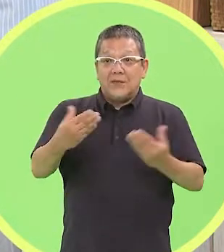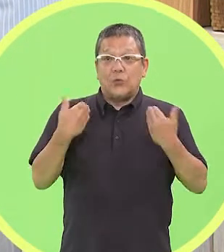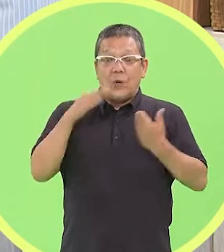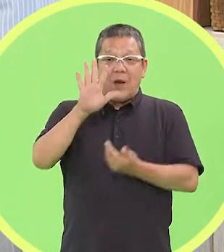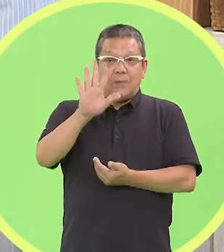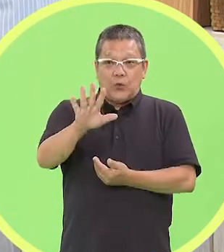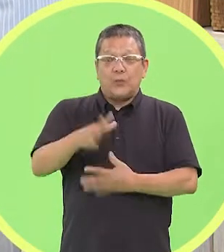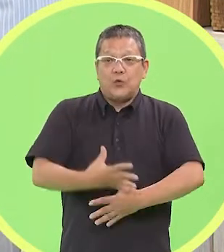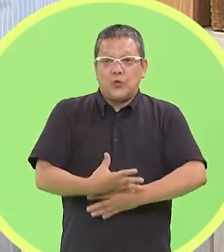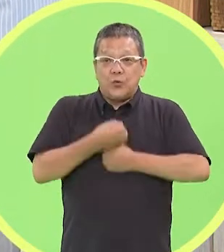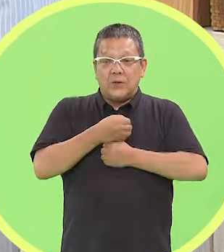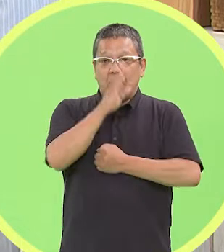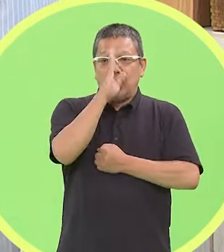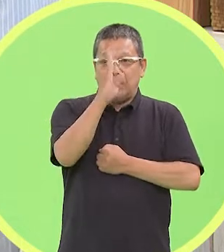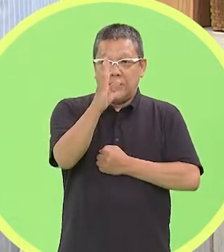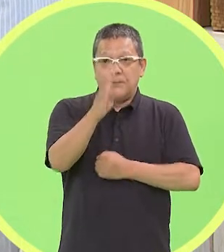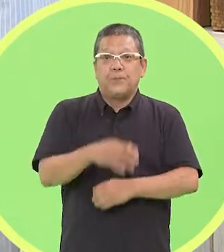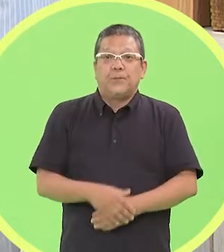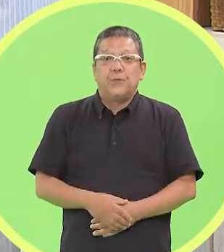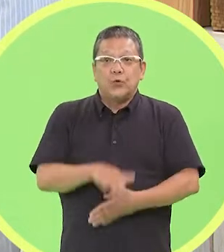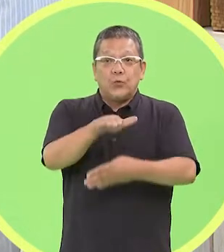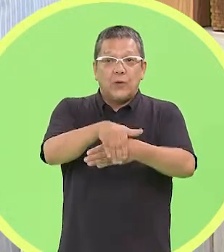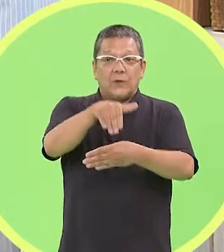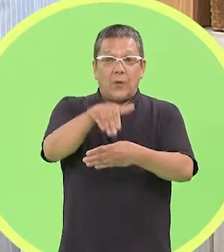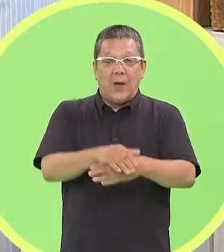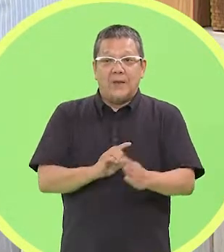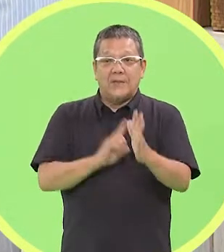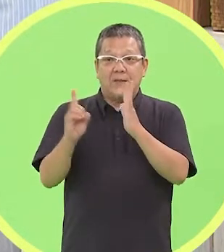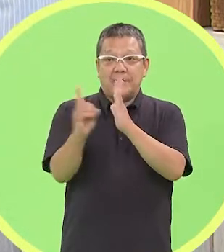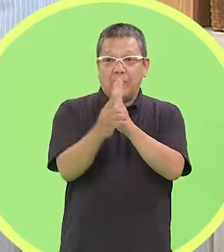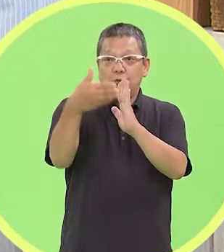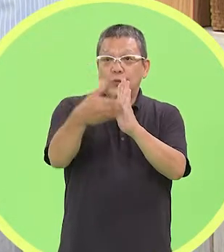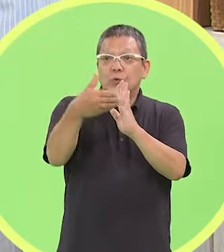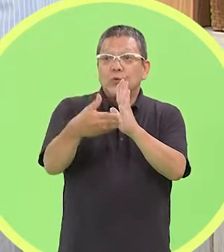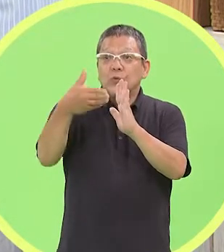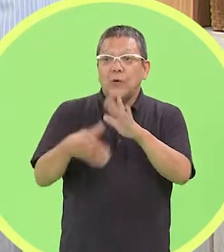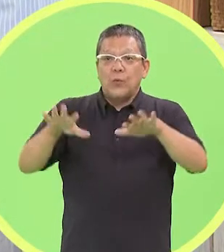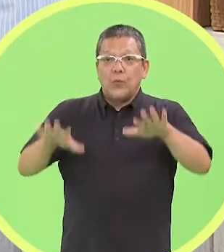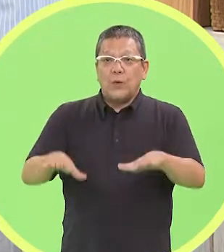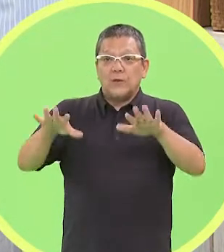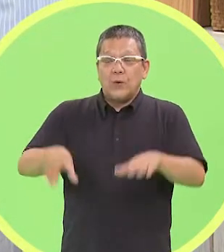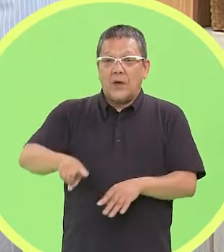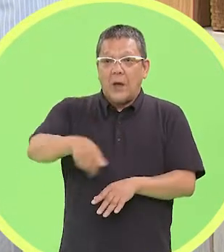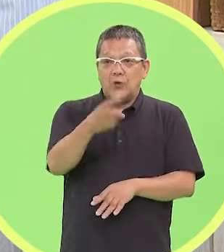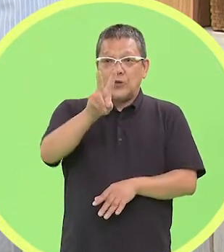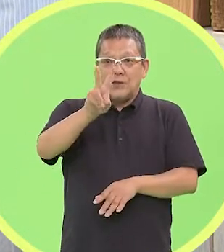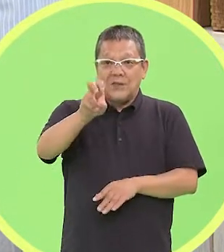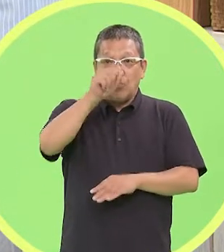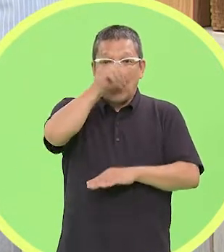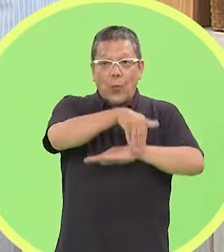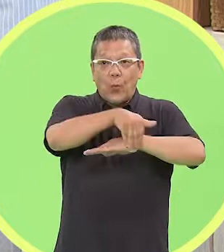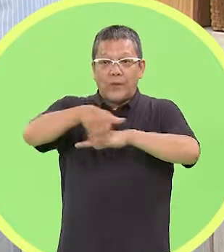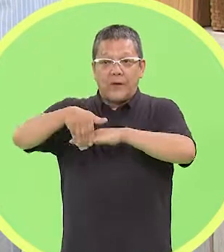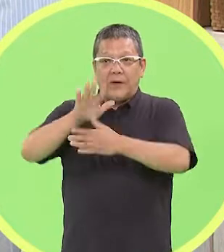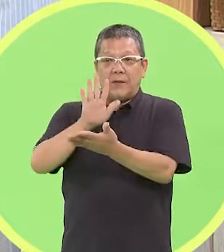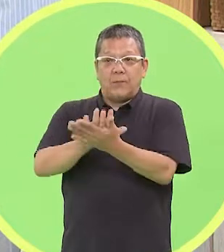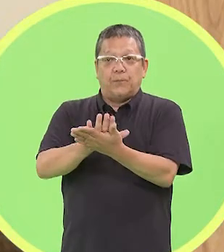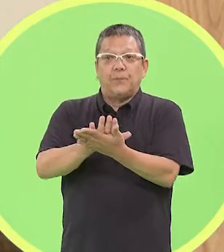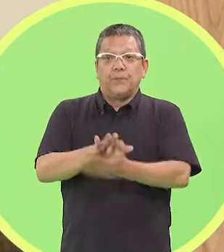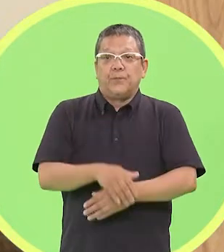ので注意してください。また受付は先着順で、今年度は120件を予定しています